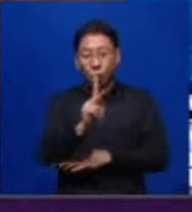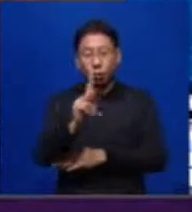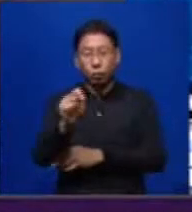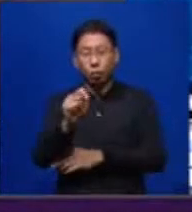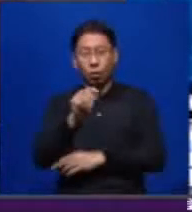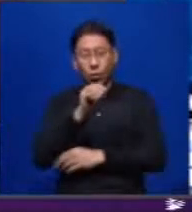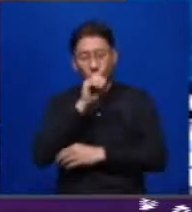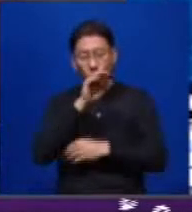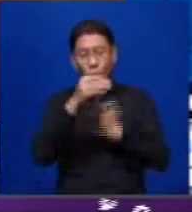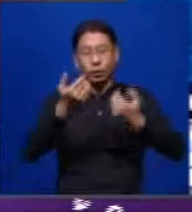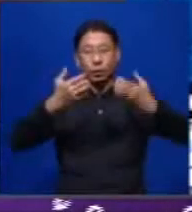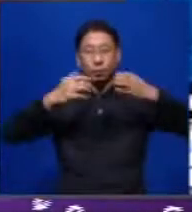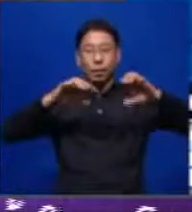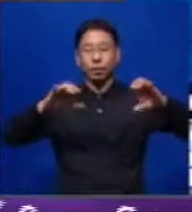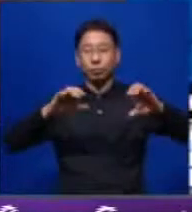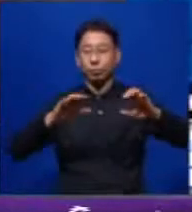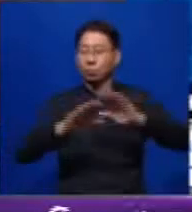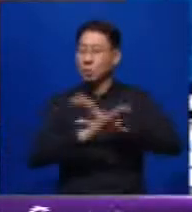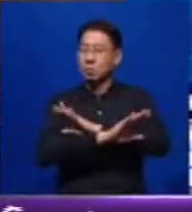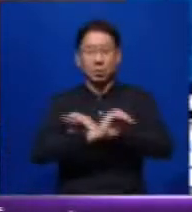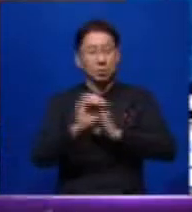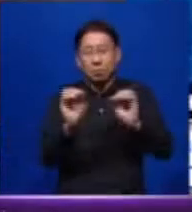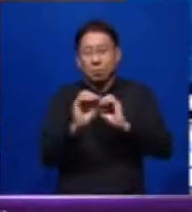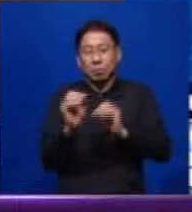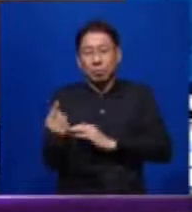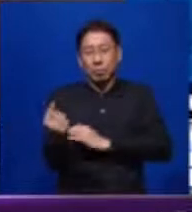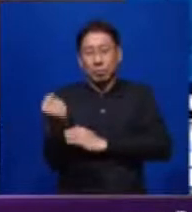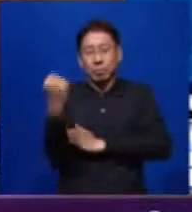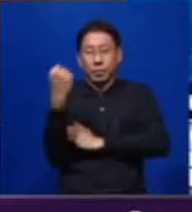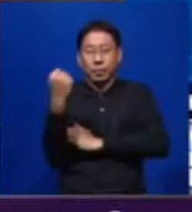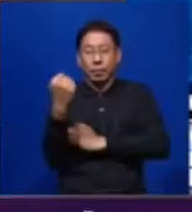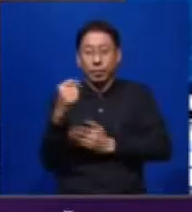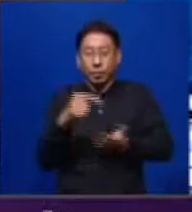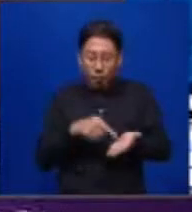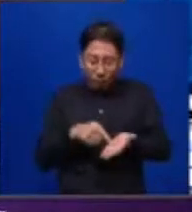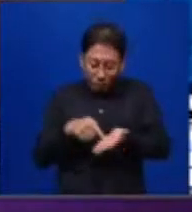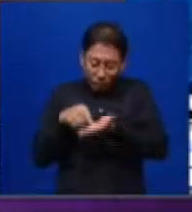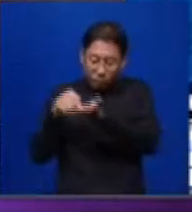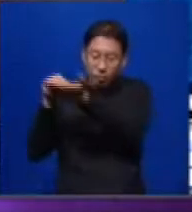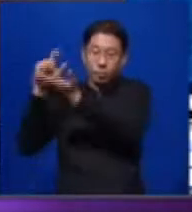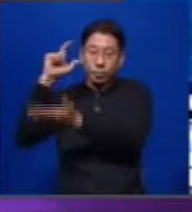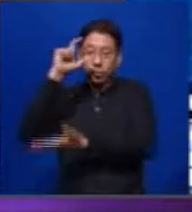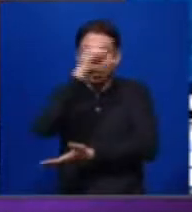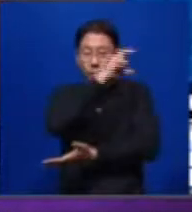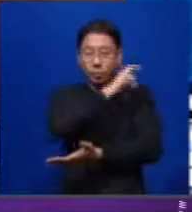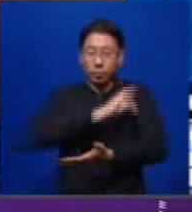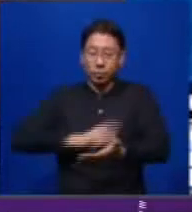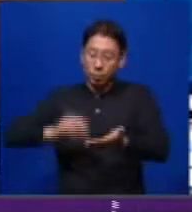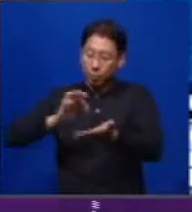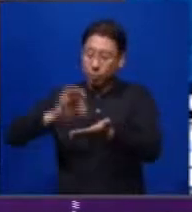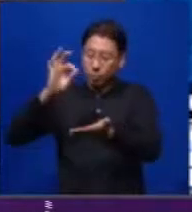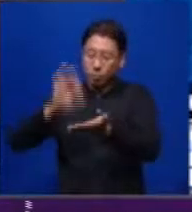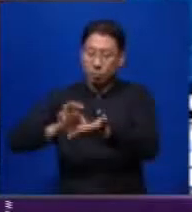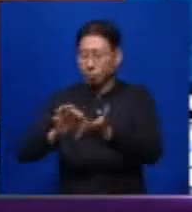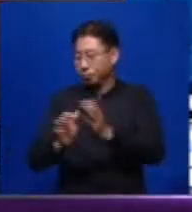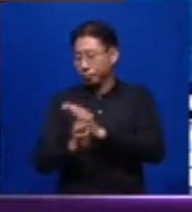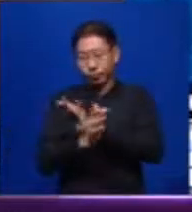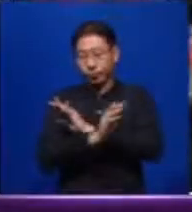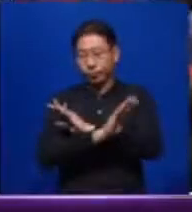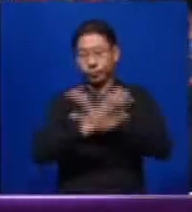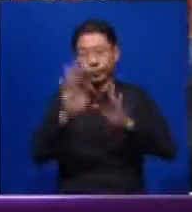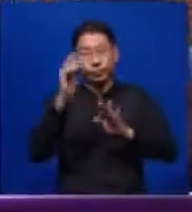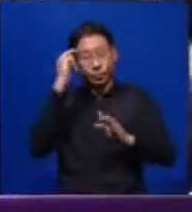ก็ย้ำว่ารัฐบาลนั้นไม่มีอำนาจที่จะนำพระราชกฤษฎีกาขึ้นทูลเกล้าทูลกระหม่อมได้เองแล้วก็ตำหนิเรื่องของการ